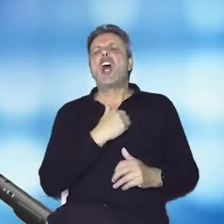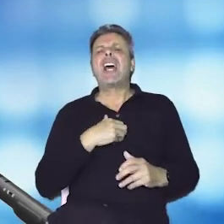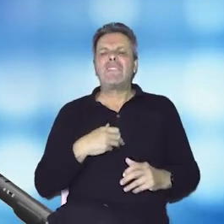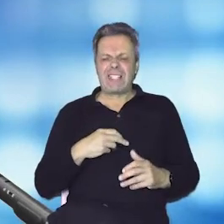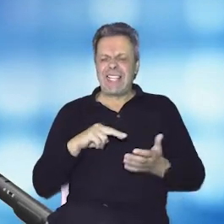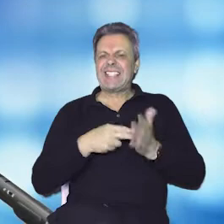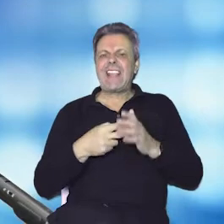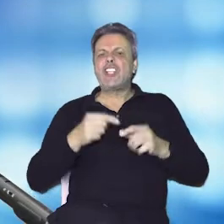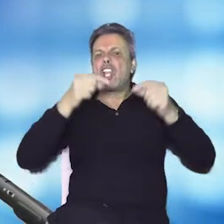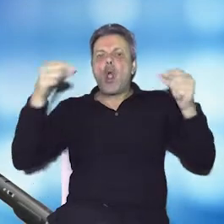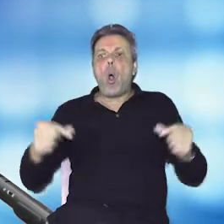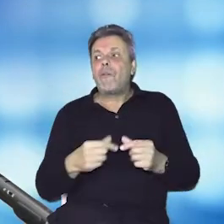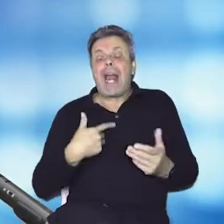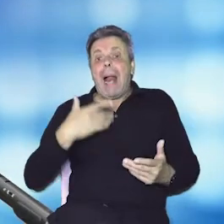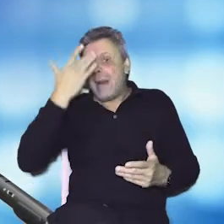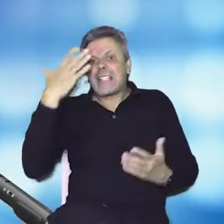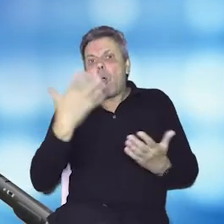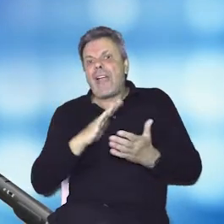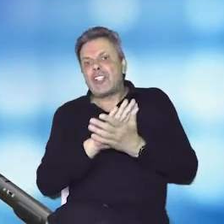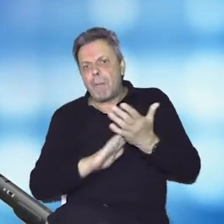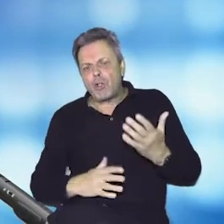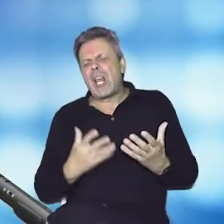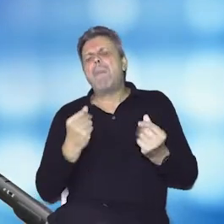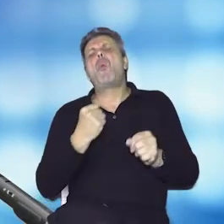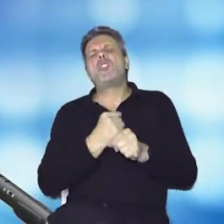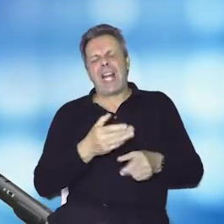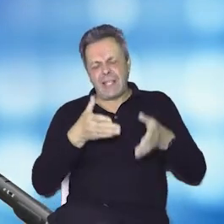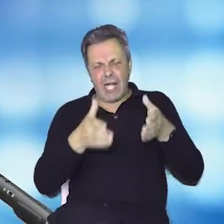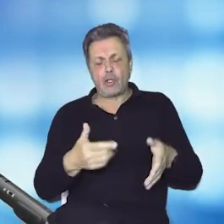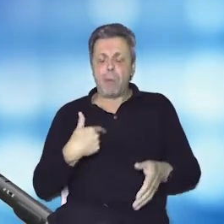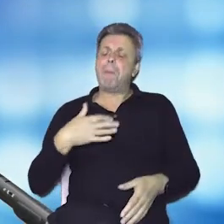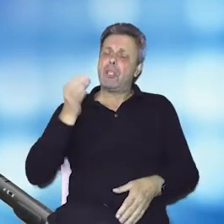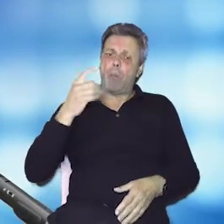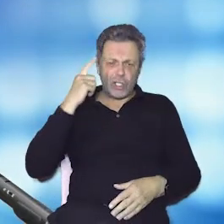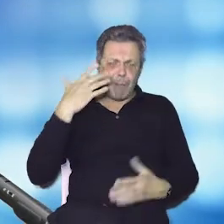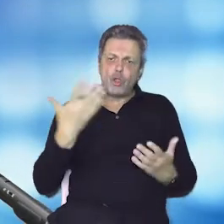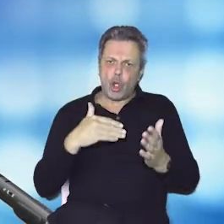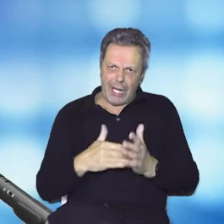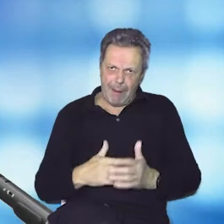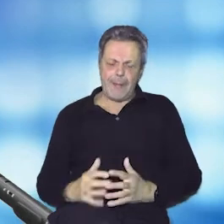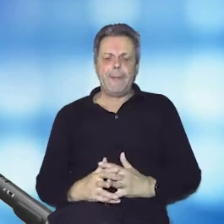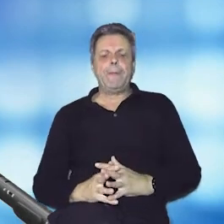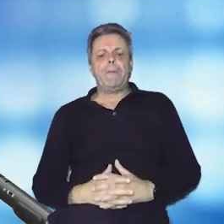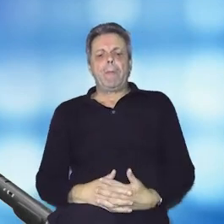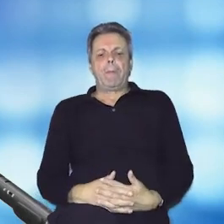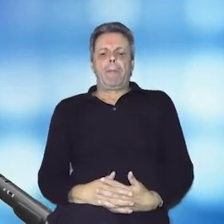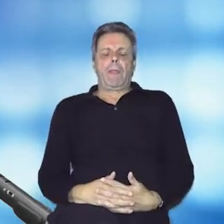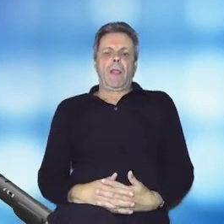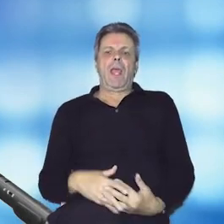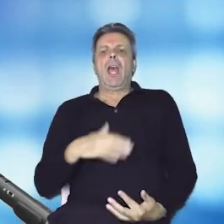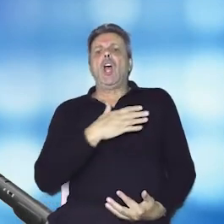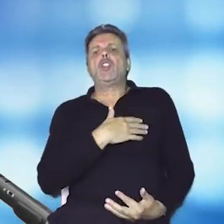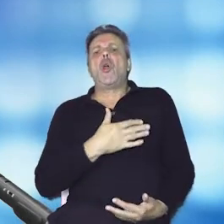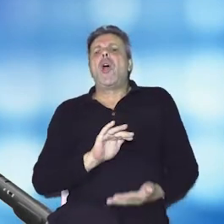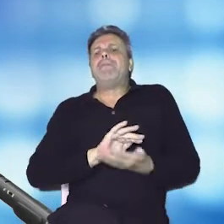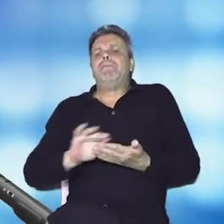koji ne zna se kad će zapravo početi, ali puno se radilo na tome i mi jako dobro znamo što treba. Dojka je